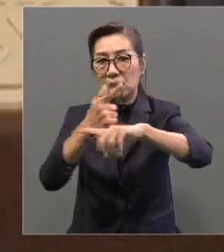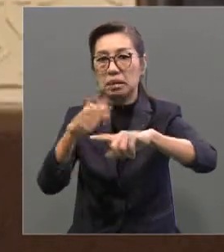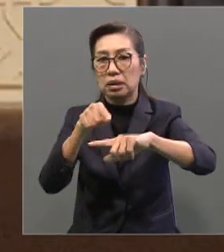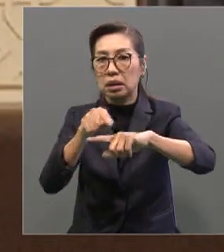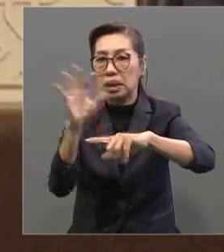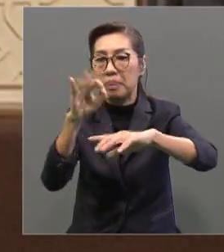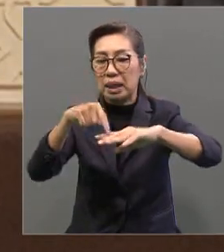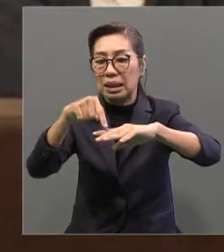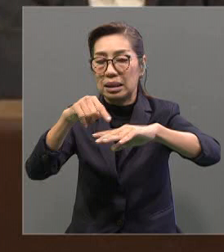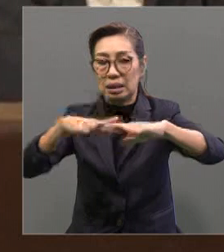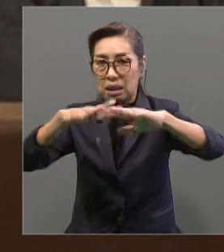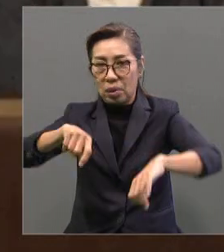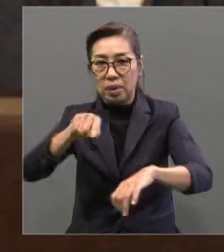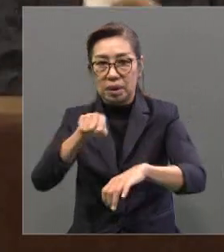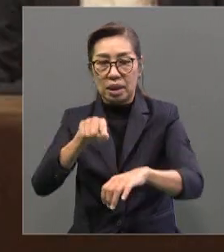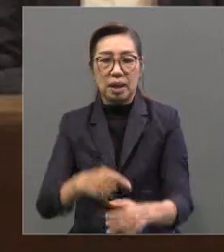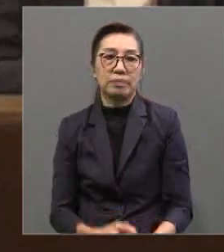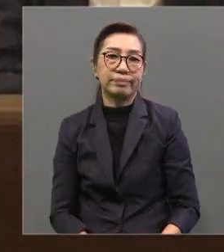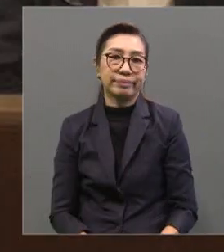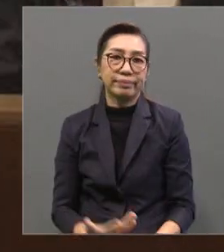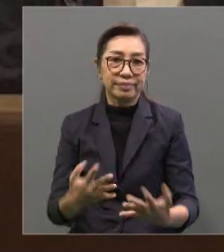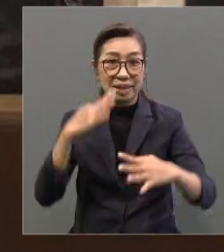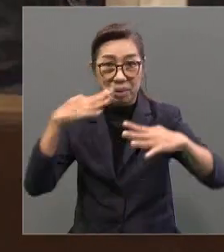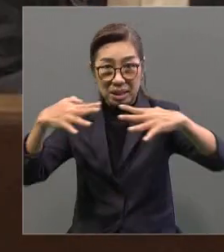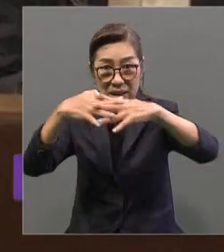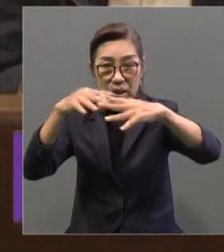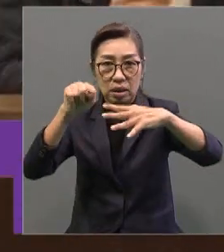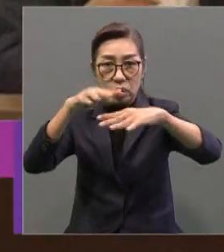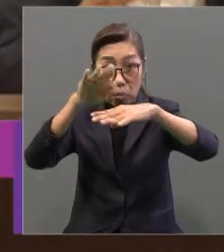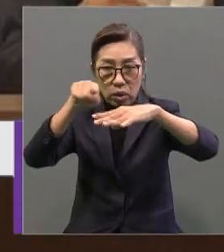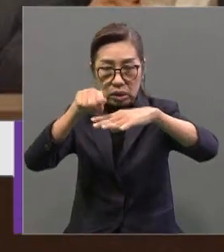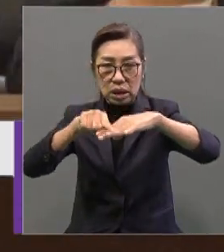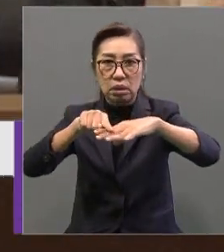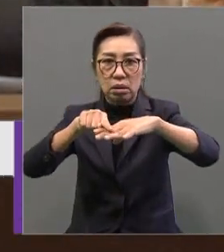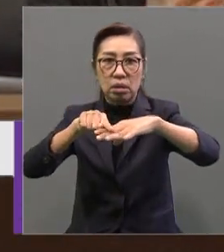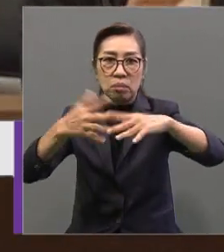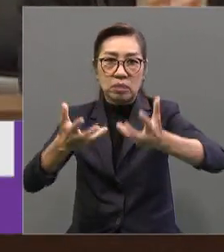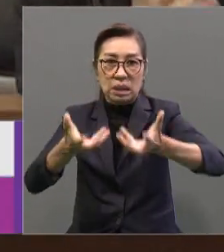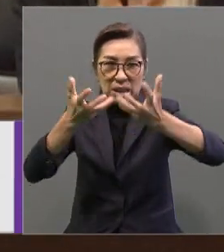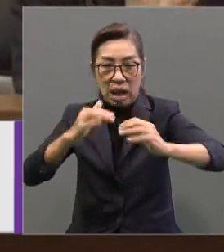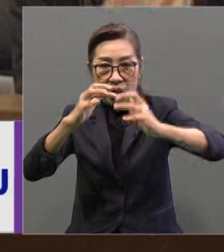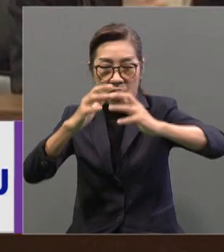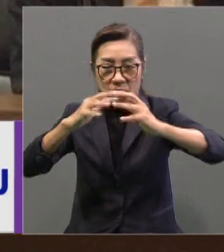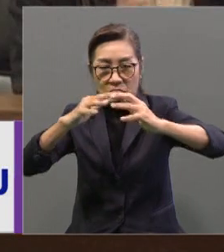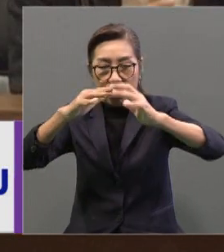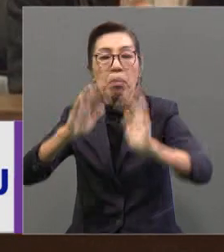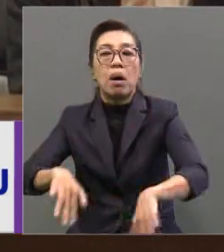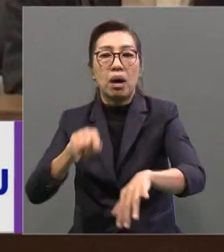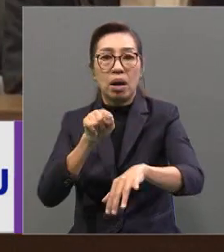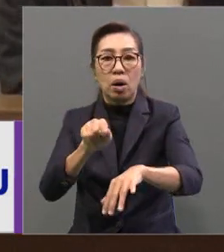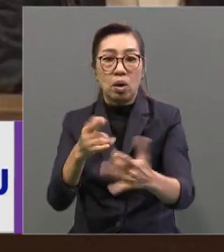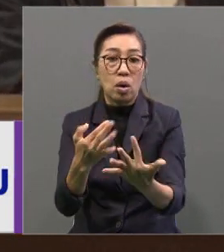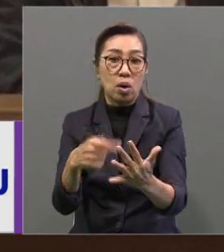การถล่มในครั้งนี้หรือเปล่า ฮะก็ตัวลอนเชอร์เนี่ยนะครับที่มันอยู่ด้านบนน่ะซึ่งรับน้ำหนักเกิดความไม่สมดุลมันเลยทำให้ถล่มลงมา